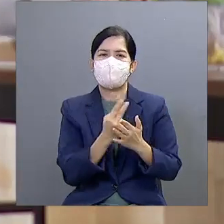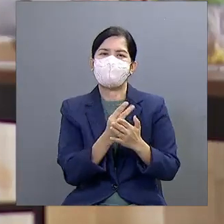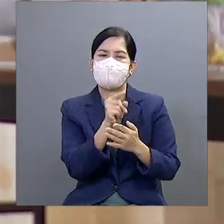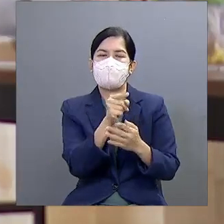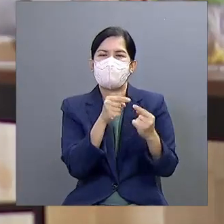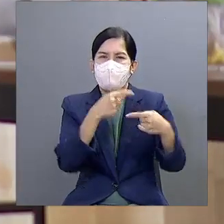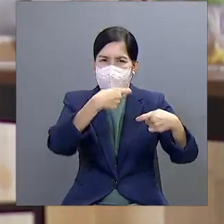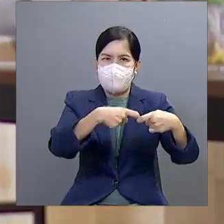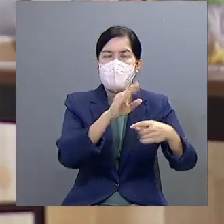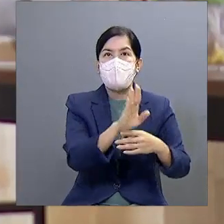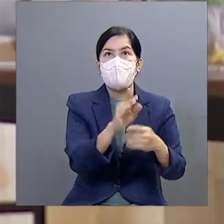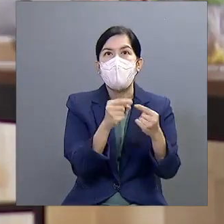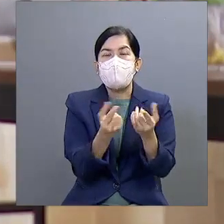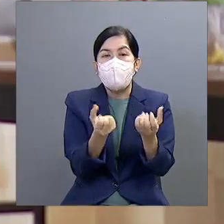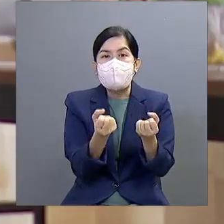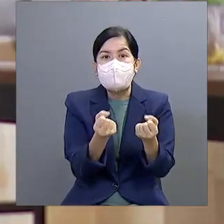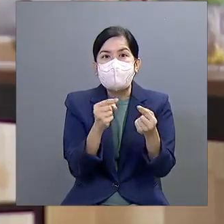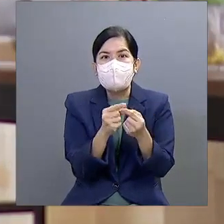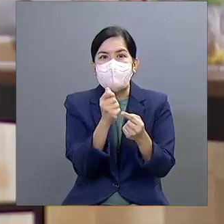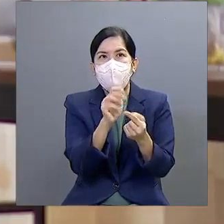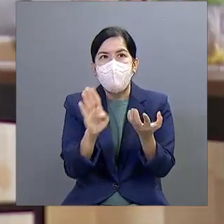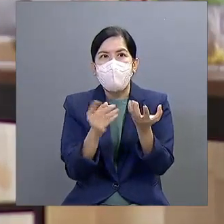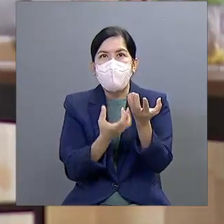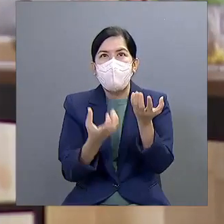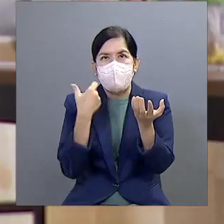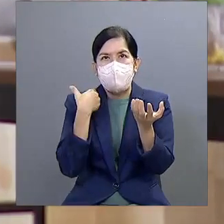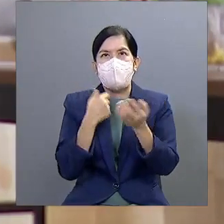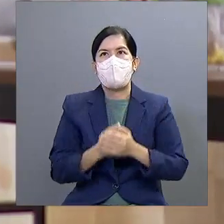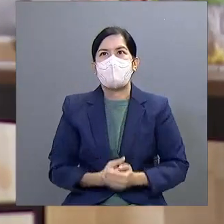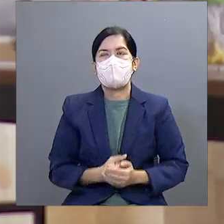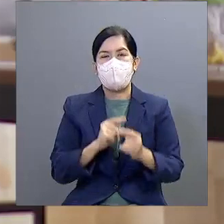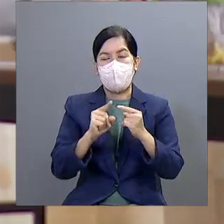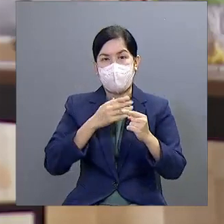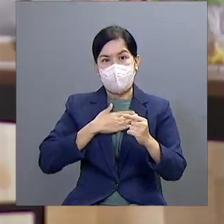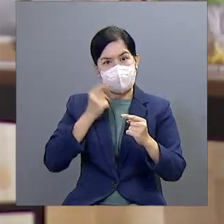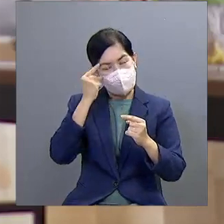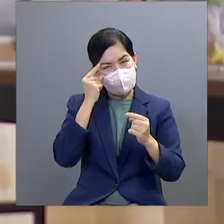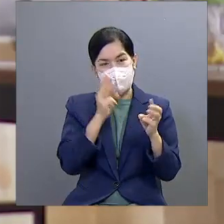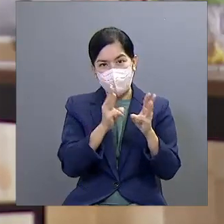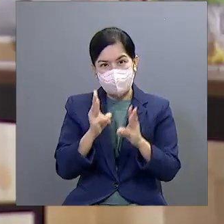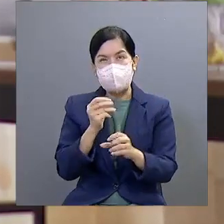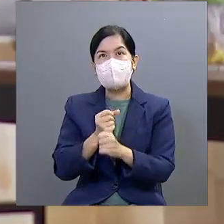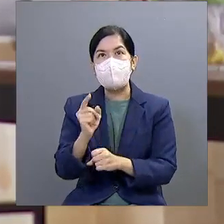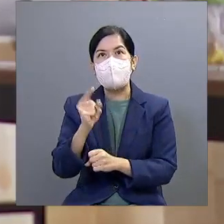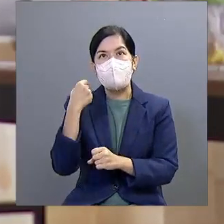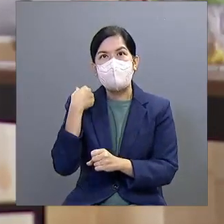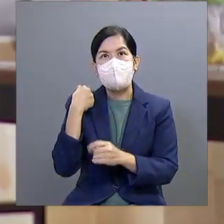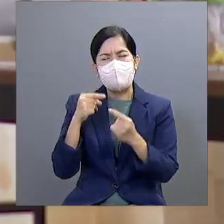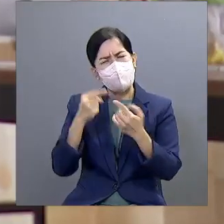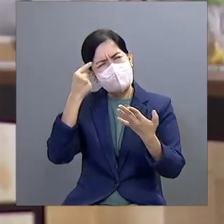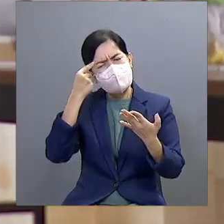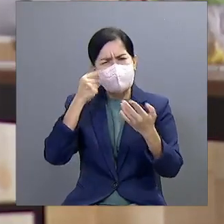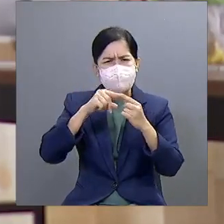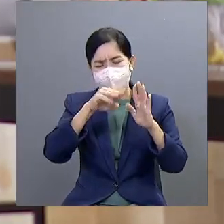การอบซึ่งบางครั้งเราก็ยังควบคุมไม่ได้เพราะฉะนั้นเราต้องหาวิธีอะไรต่างๆเพื่อที่จะมาซัพพอร์ตไอ้ตั